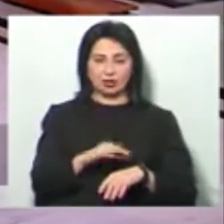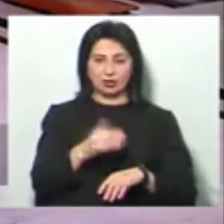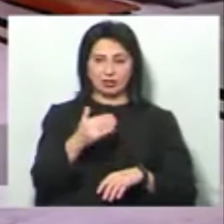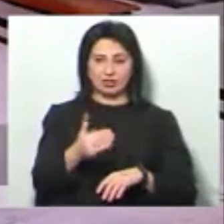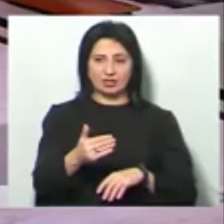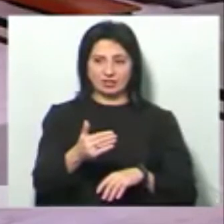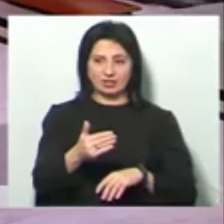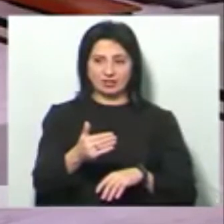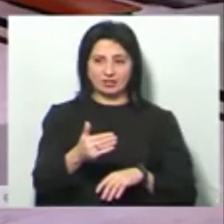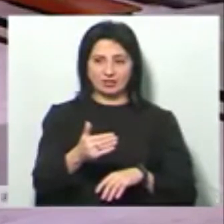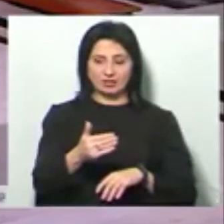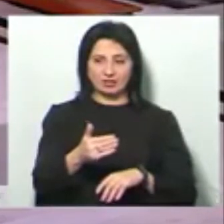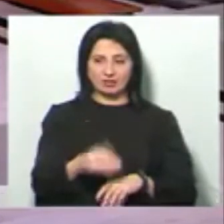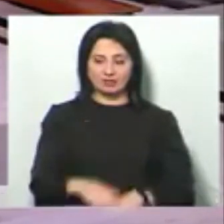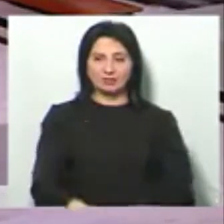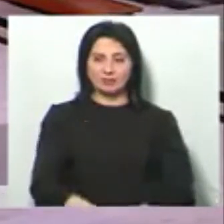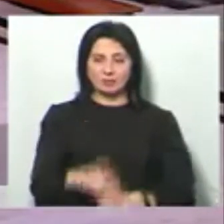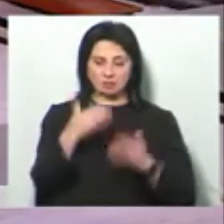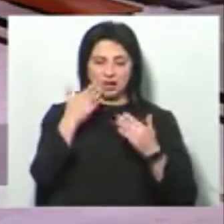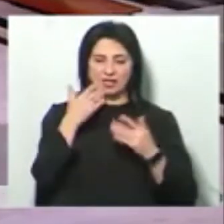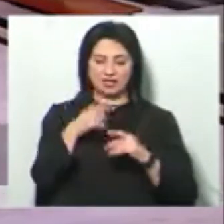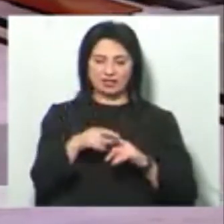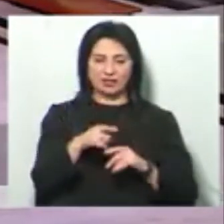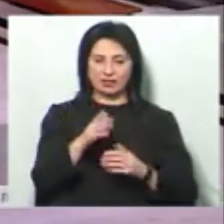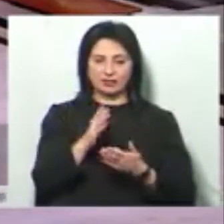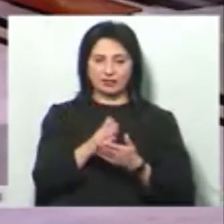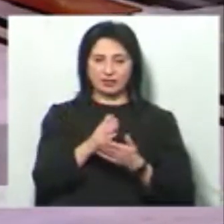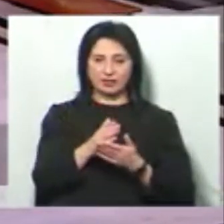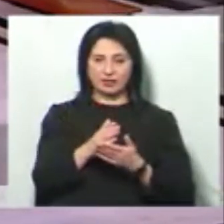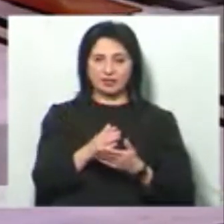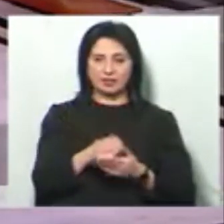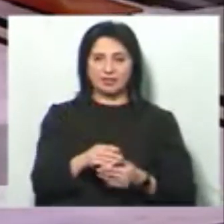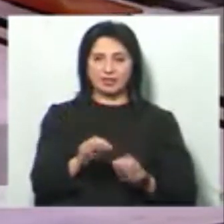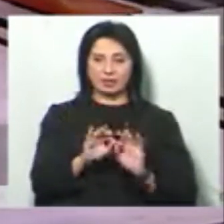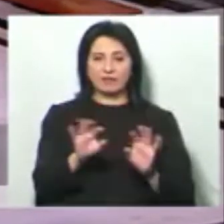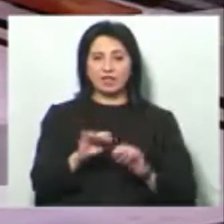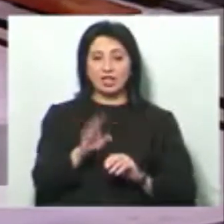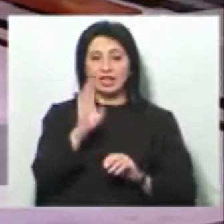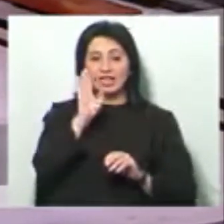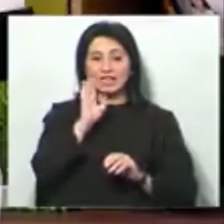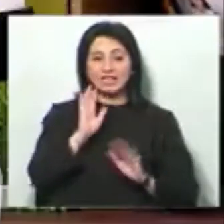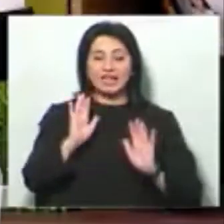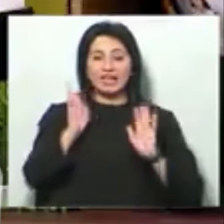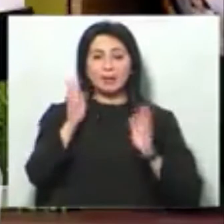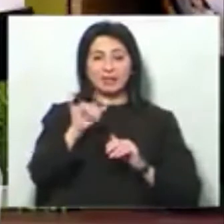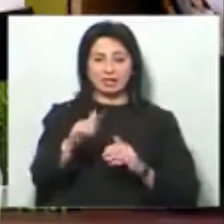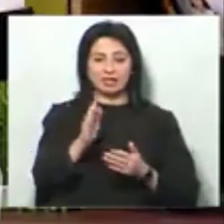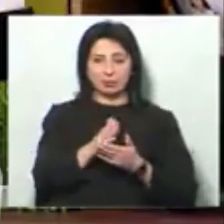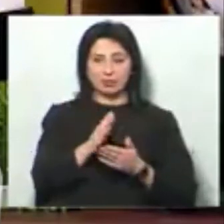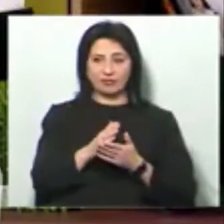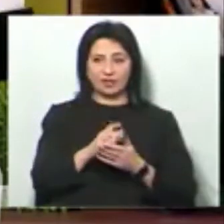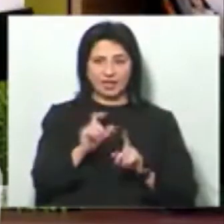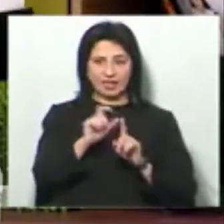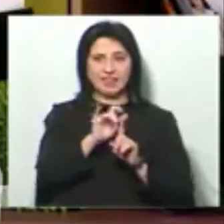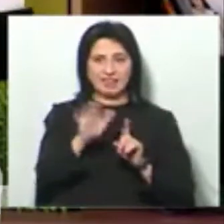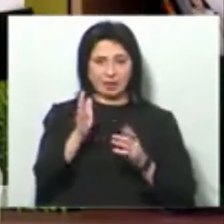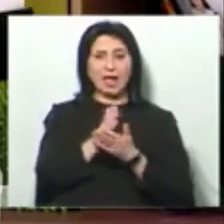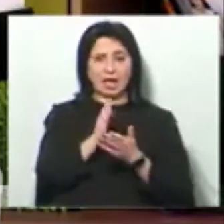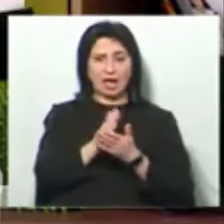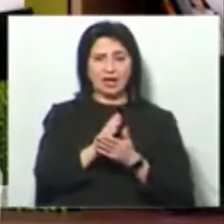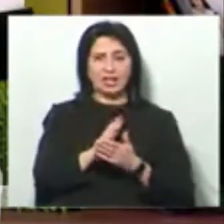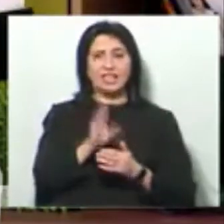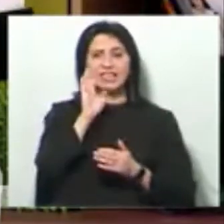gama martiva da gamadulebeli ro dilis hipertensia aqs. Es terminits aris aseti. Rats komaunda,